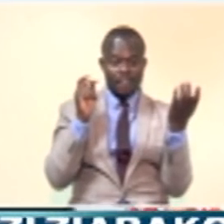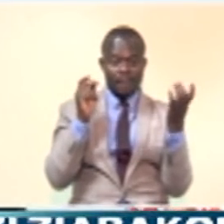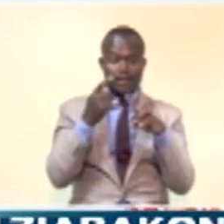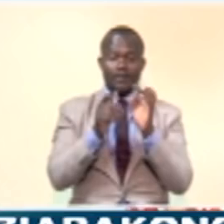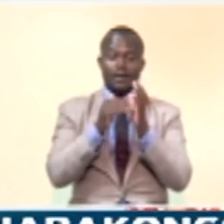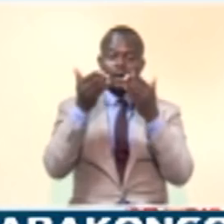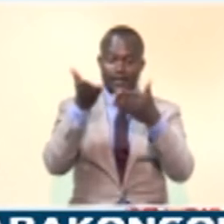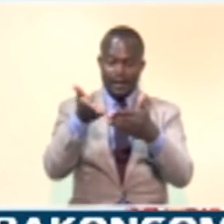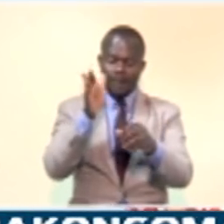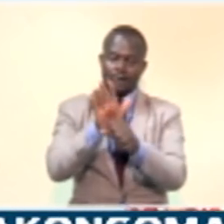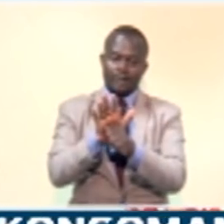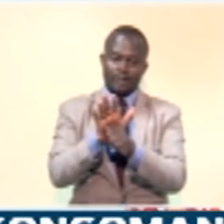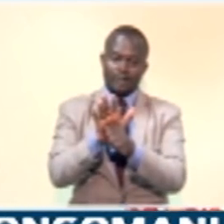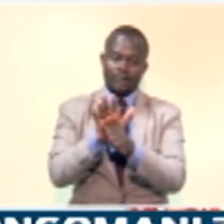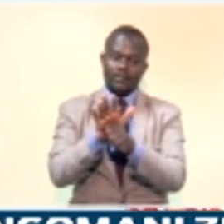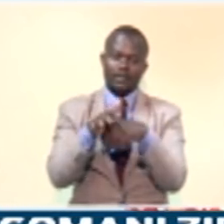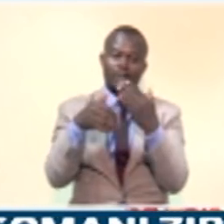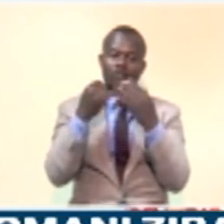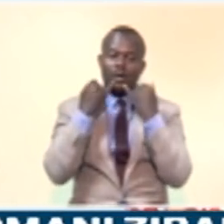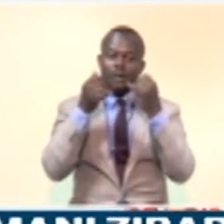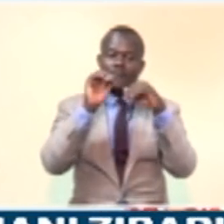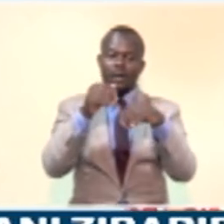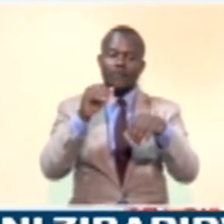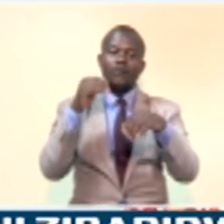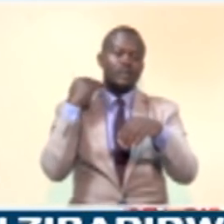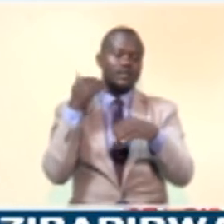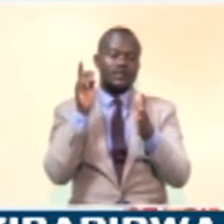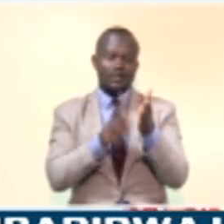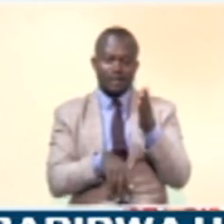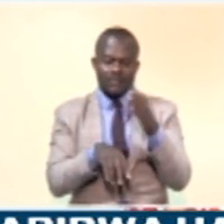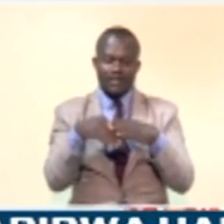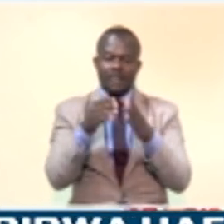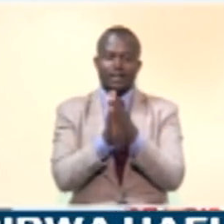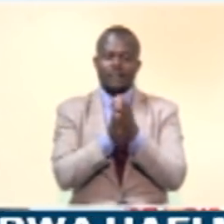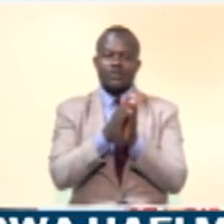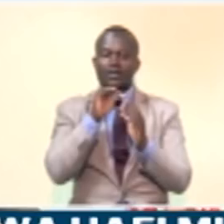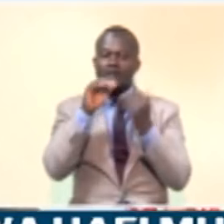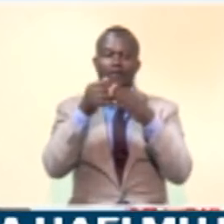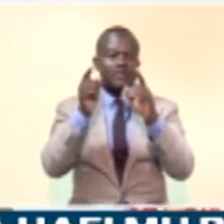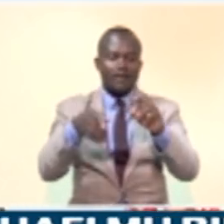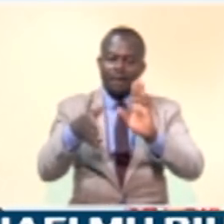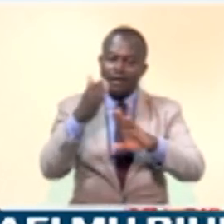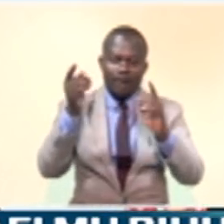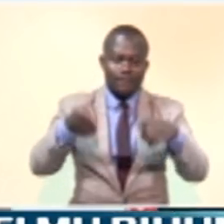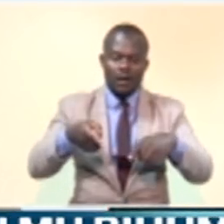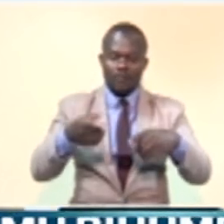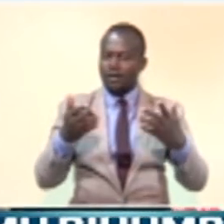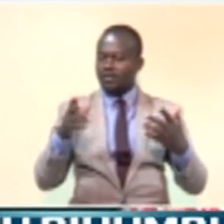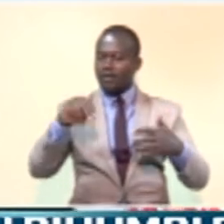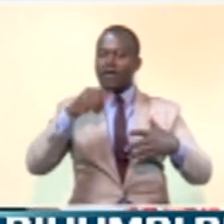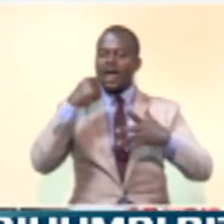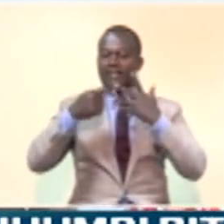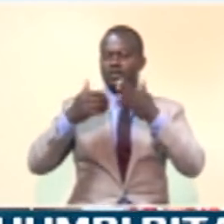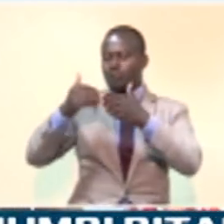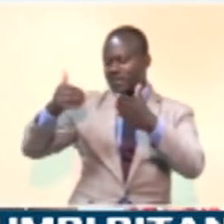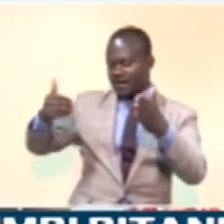kandi barahari ari benshi tukababwira ko icyo genocide cyari cyo ko genocide igira histoire ntago iza gutya gusa haba hari ibintu